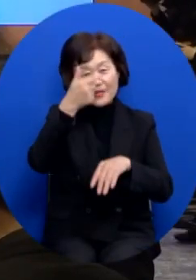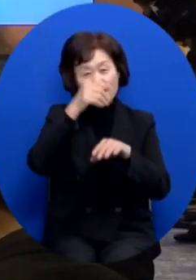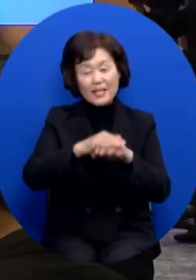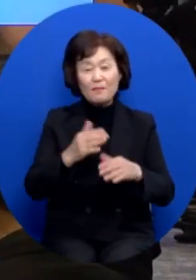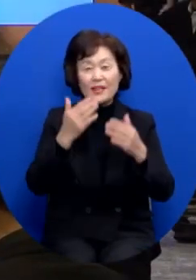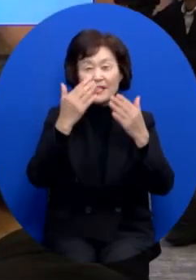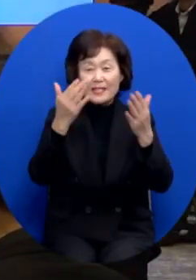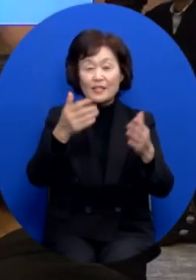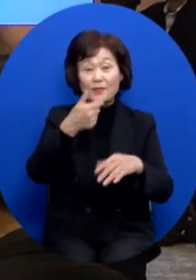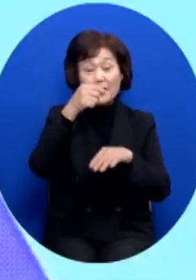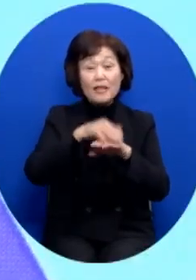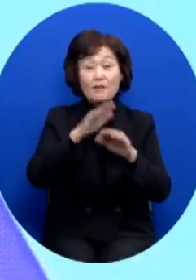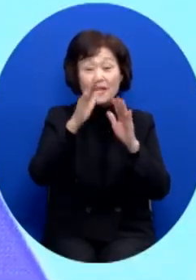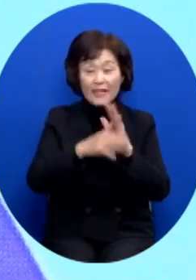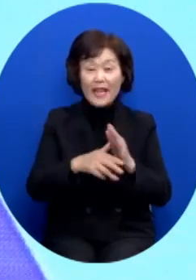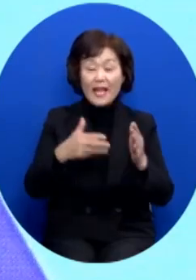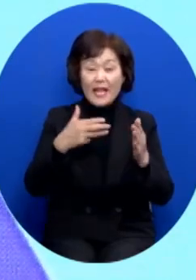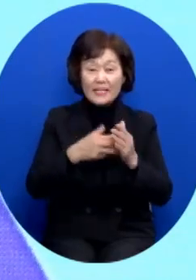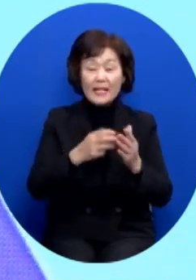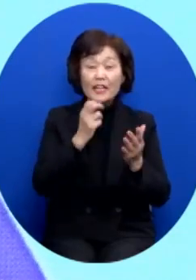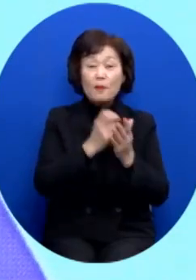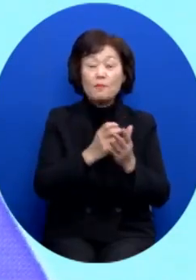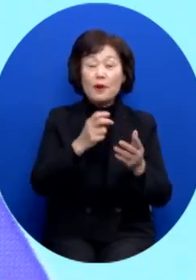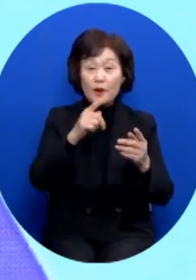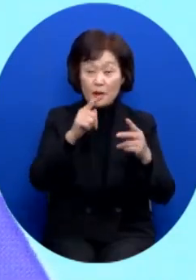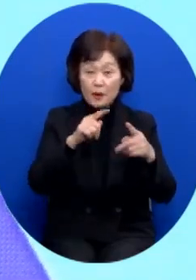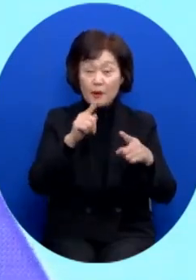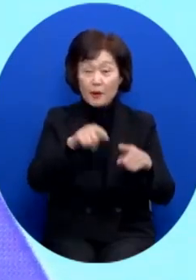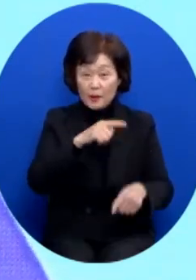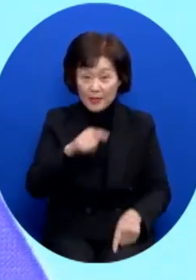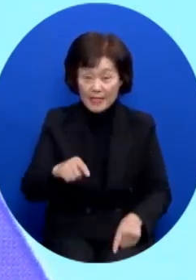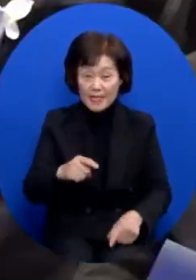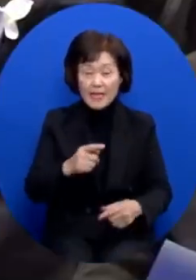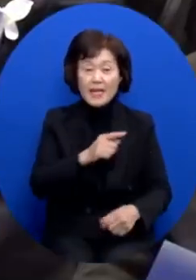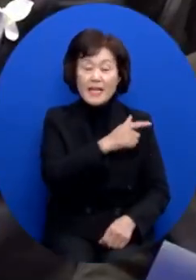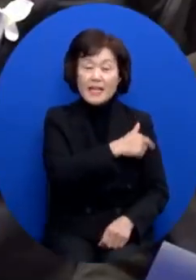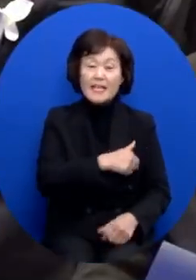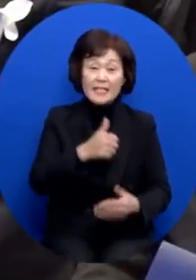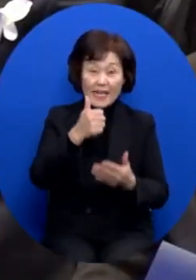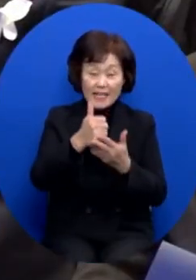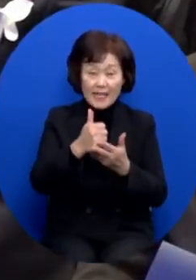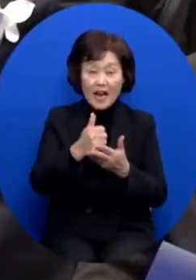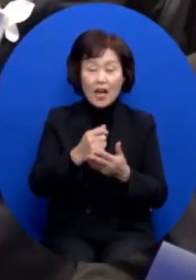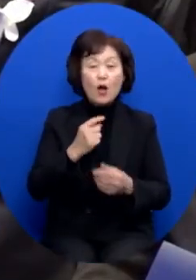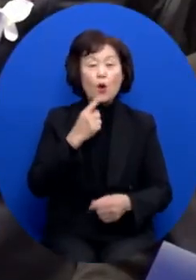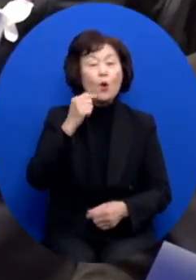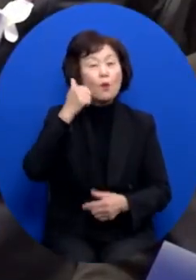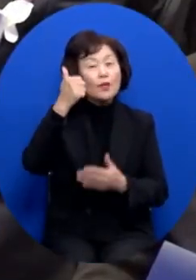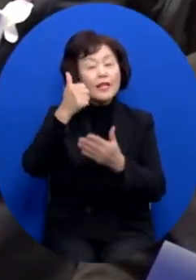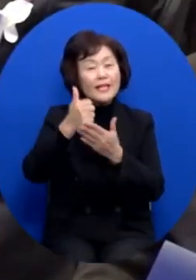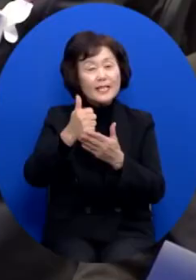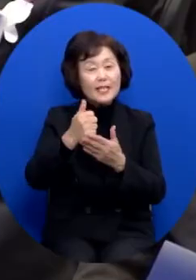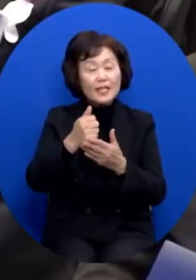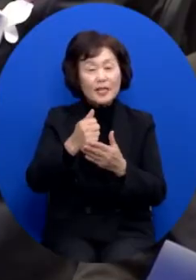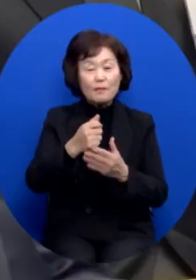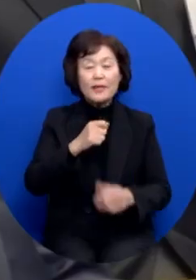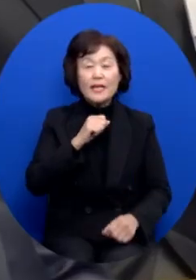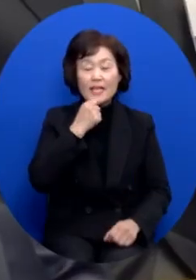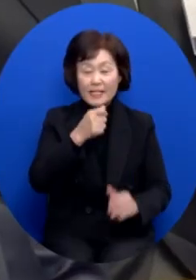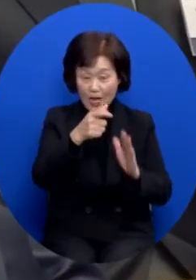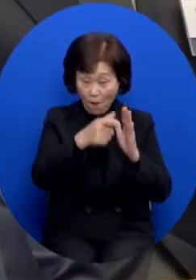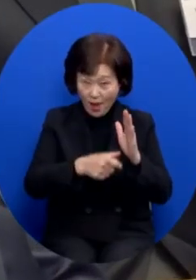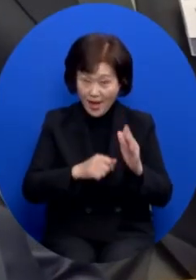일부 예배에서는 재단법인 아가페 소망교도소 이사이자 사랑의 교회 오정현 목사가 사회를,